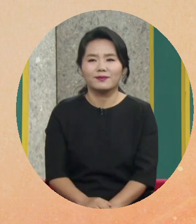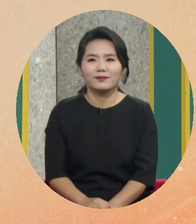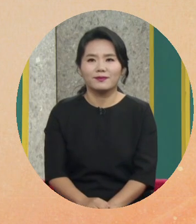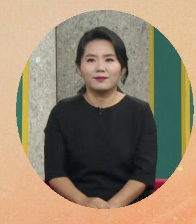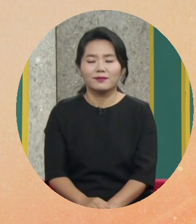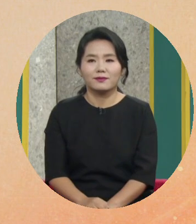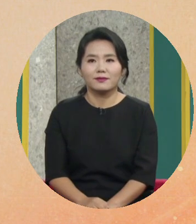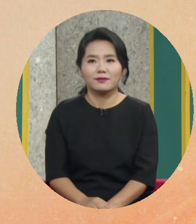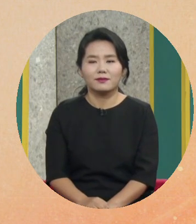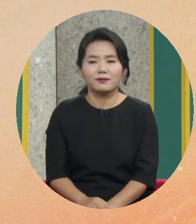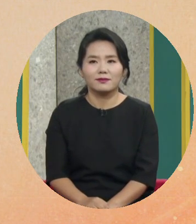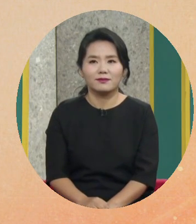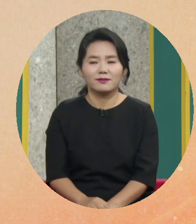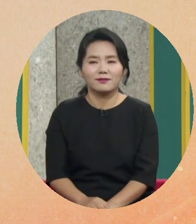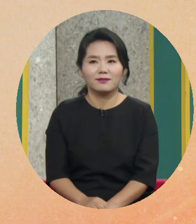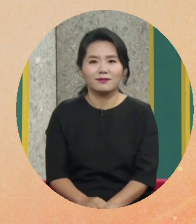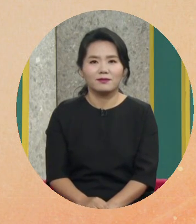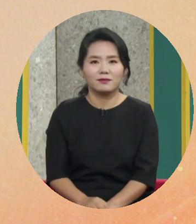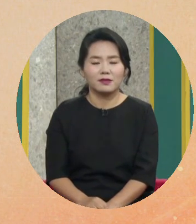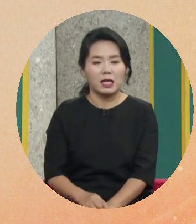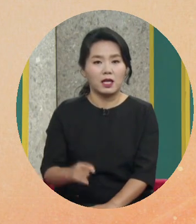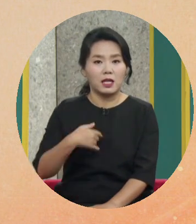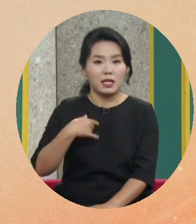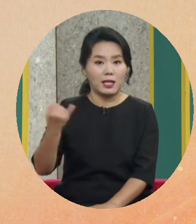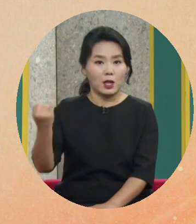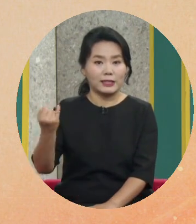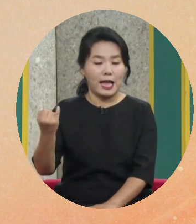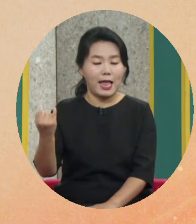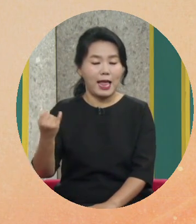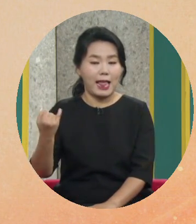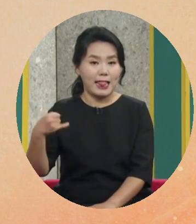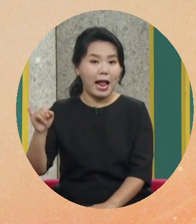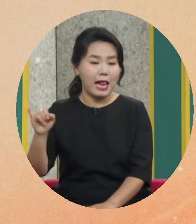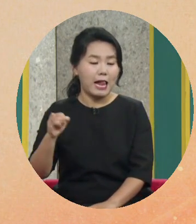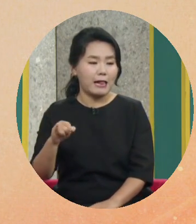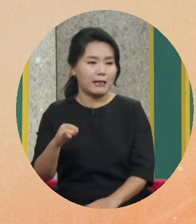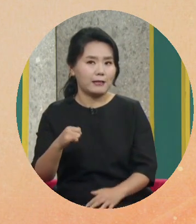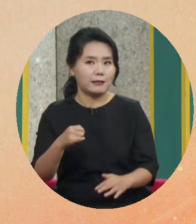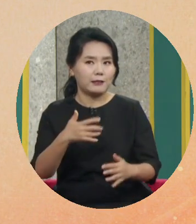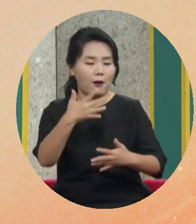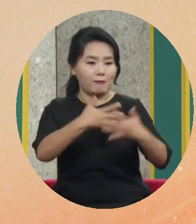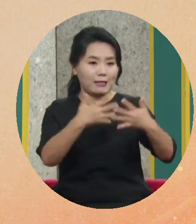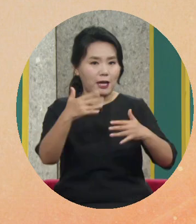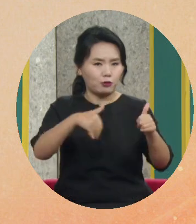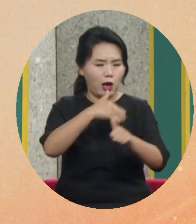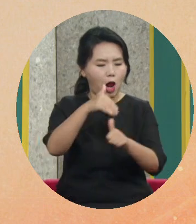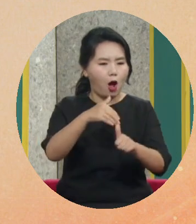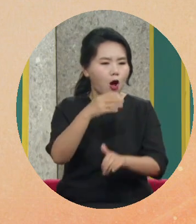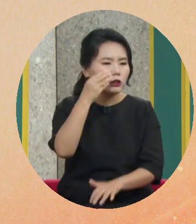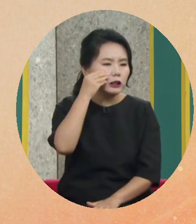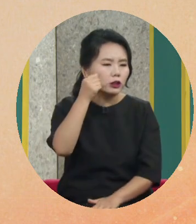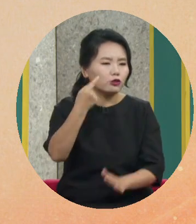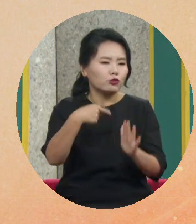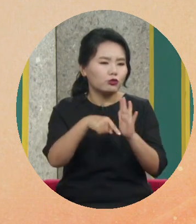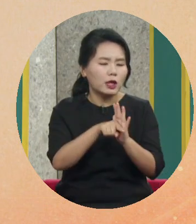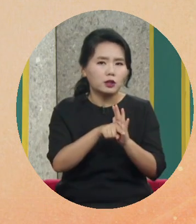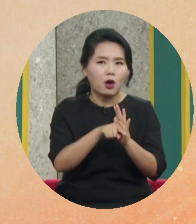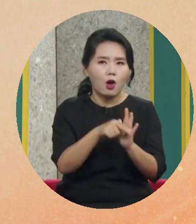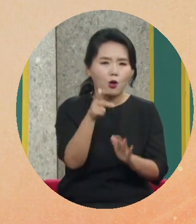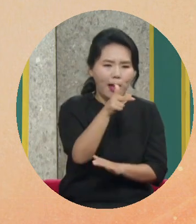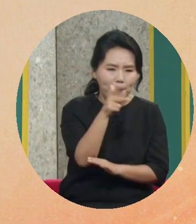효정이가 촬영장 분위기에 적응하고 편안하게 연기할 수 있도록 제작진들이 애를 많이